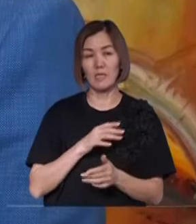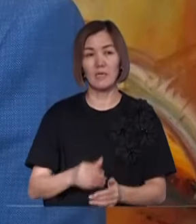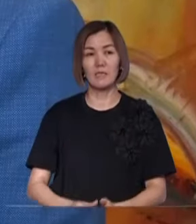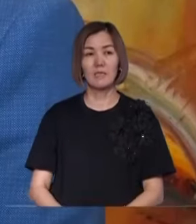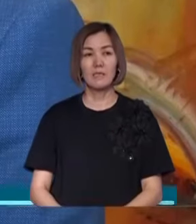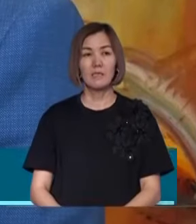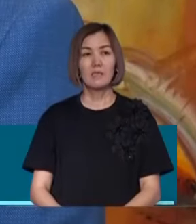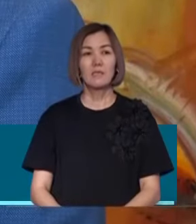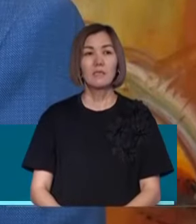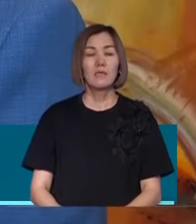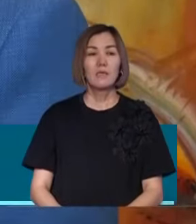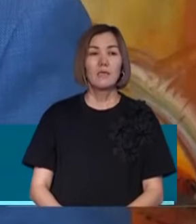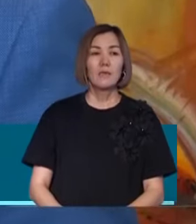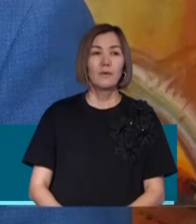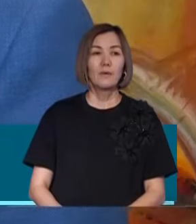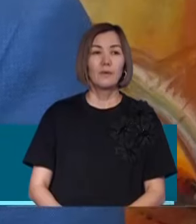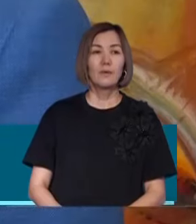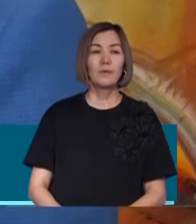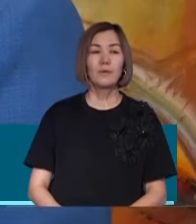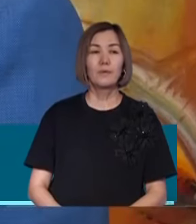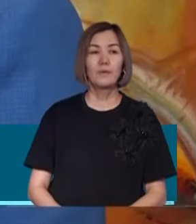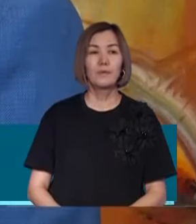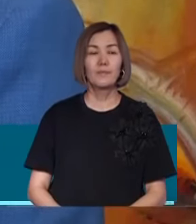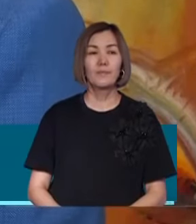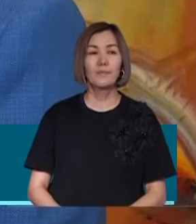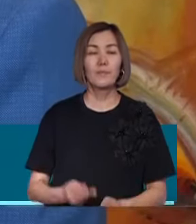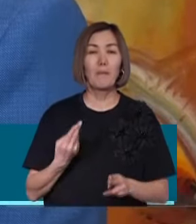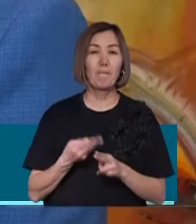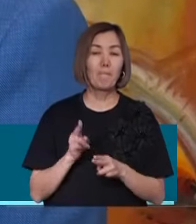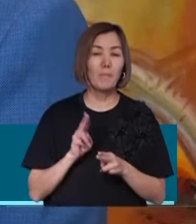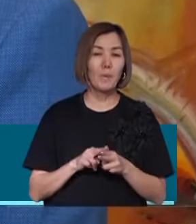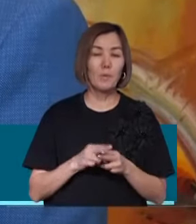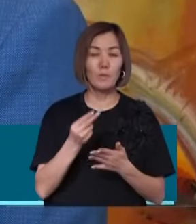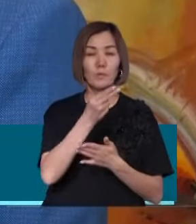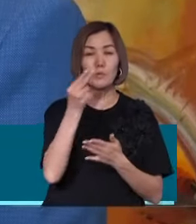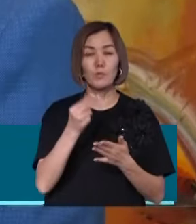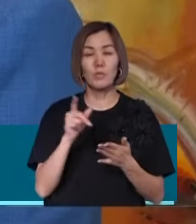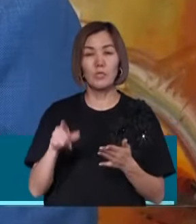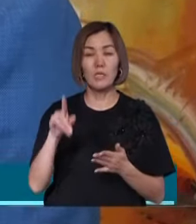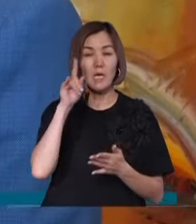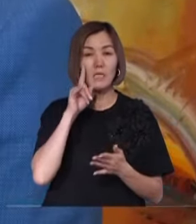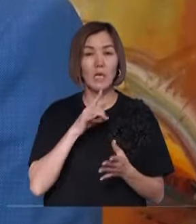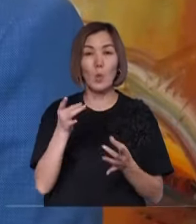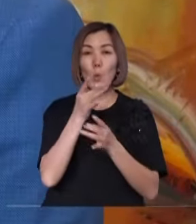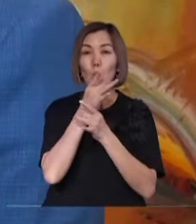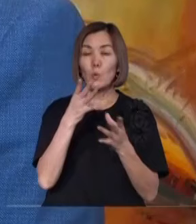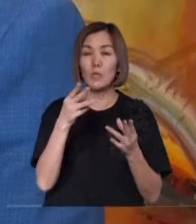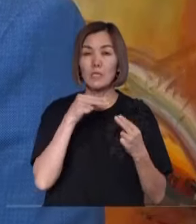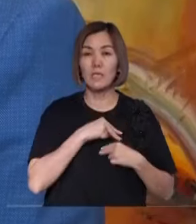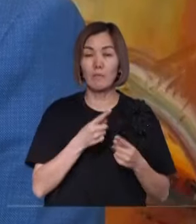Жалпы бейнелеу өнерін деп кіші қарамау керек. Бұл кісінің қазақ мәдениетіне сіңірген еңбегі